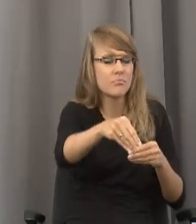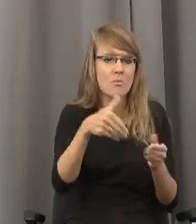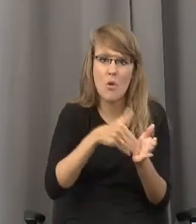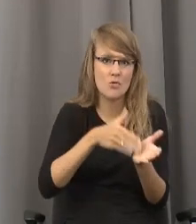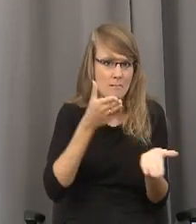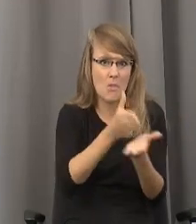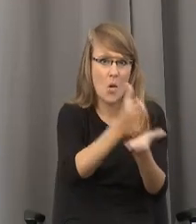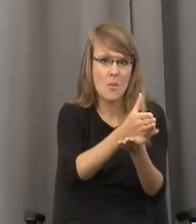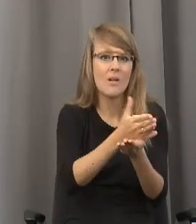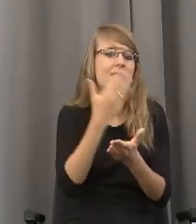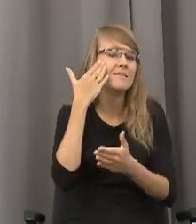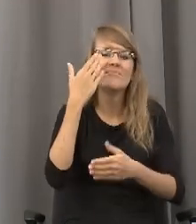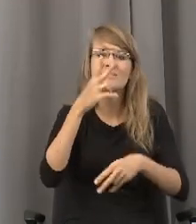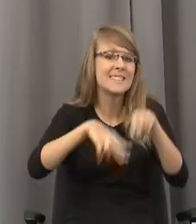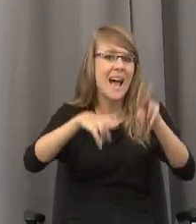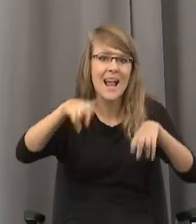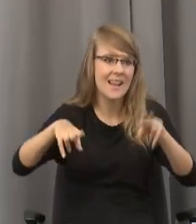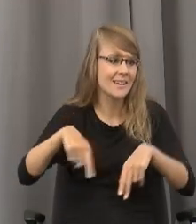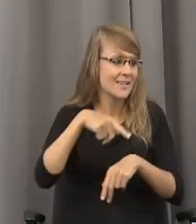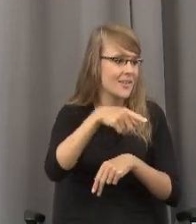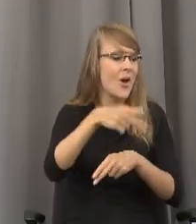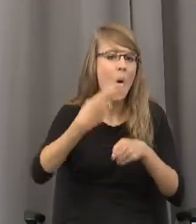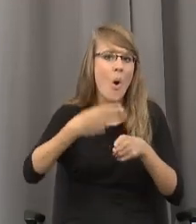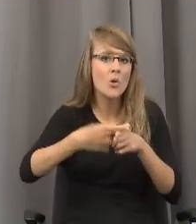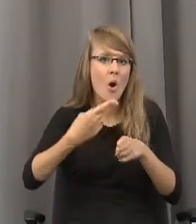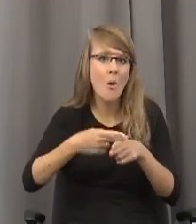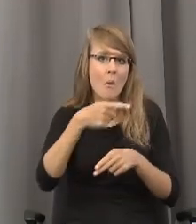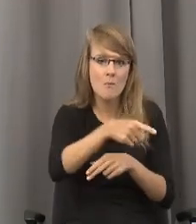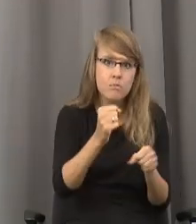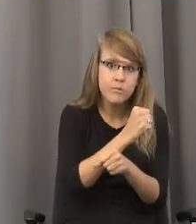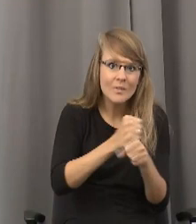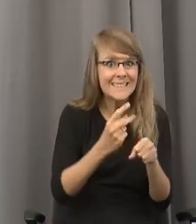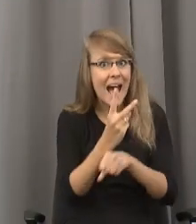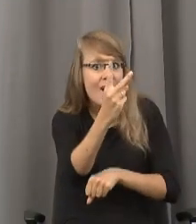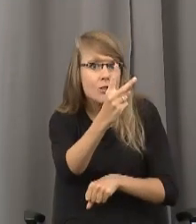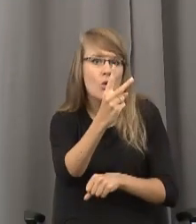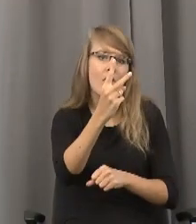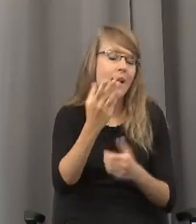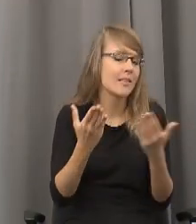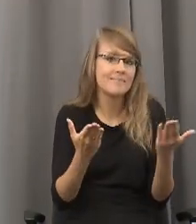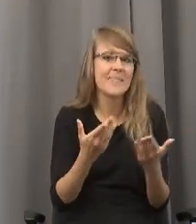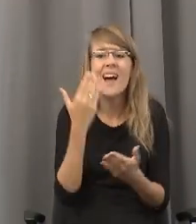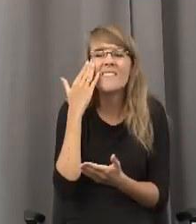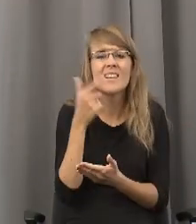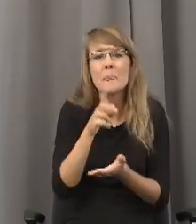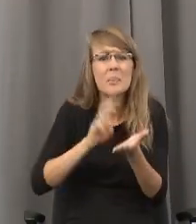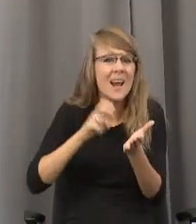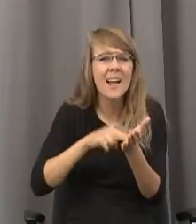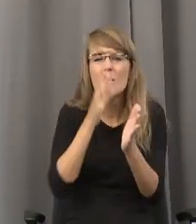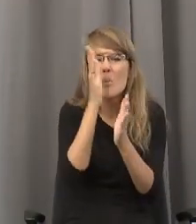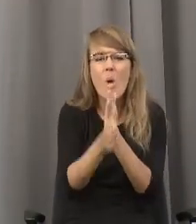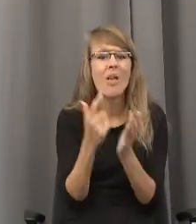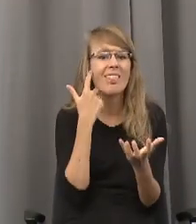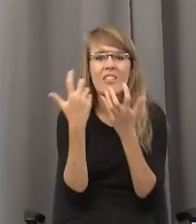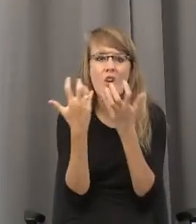od stopnia zaawansowania choroby, ale to, o czym wiemy, to to, że chociażby brakuje zwyczajnej informacji o tym,